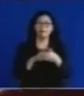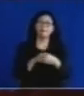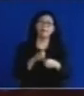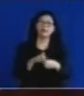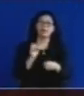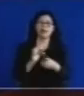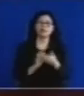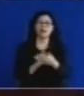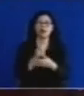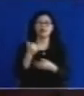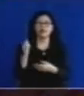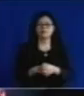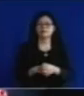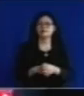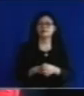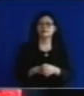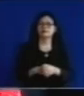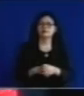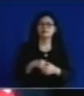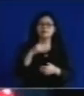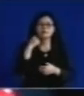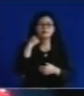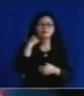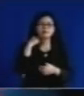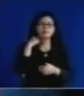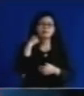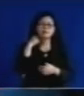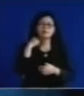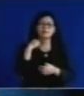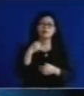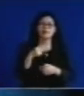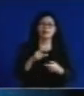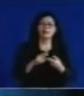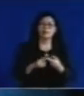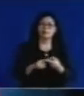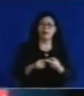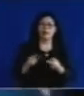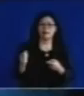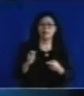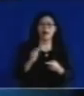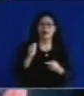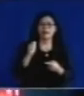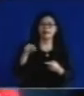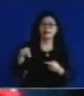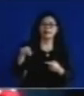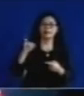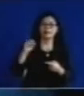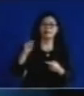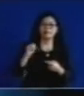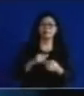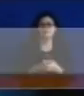Terima kasih sahabat saya AIM. Beliau ini sama saya di DPR dan Komisi 2. Jadi 5 tahun tahu tentang tata